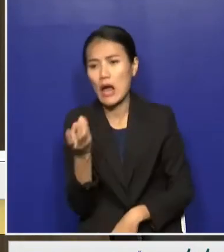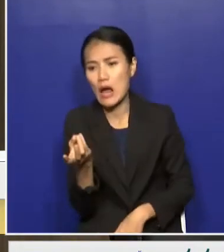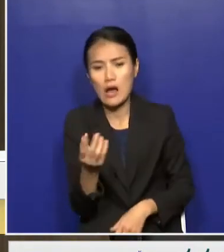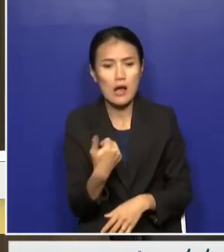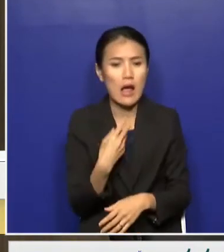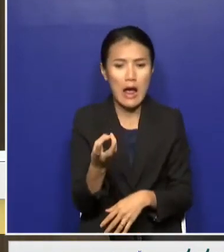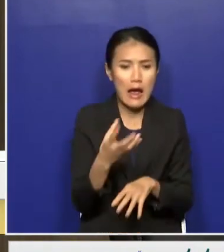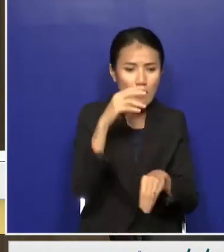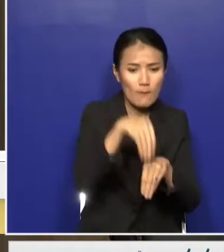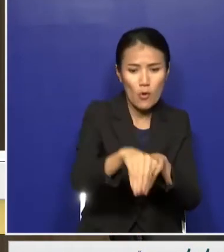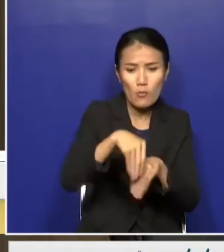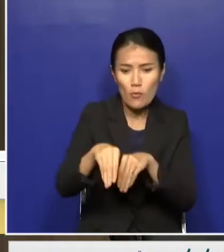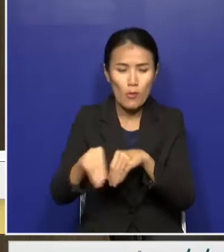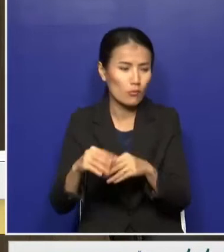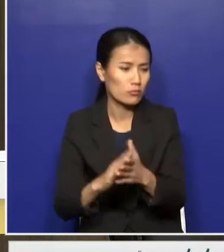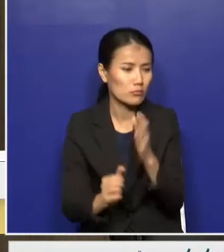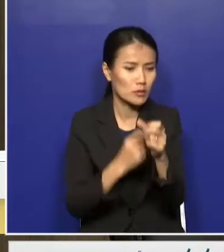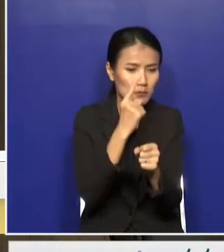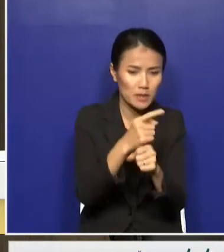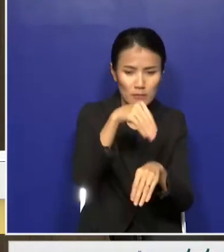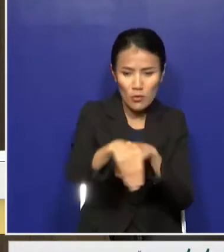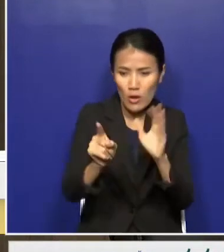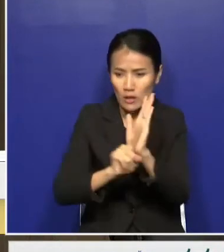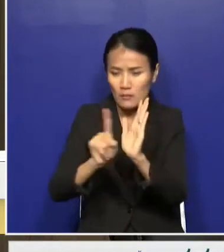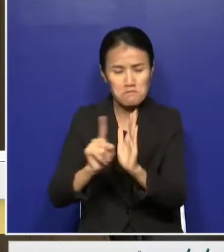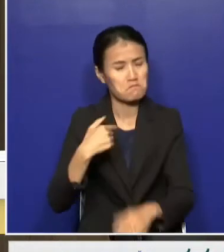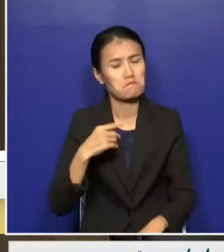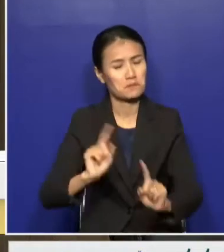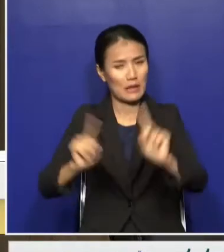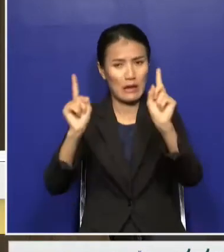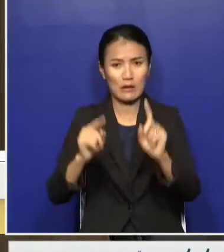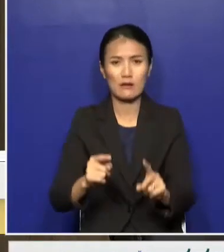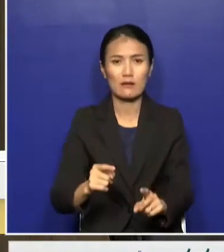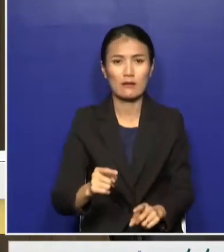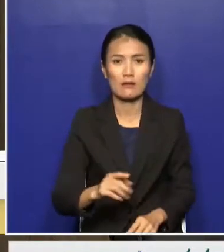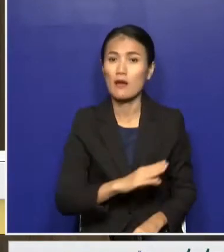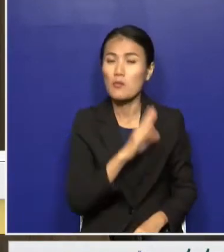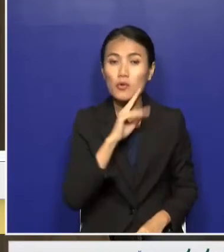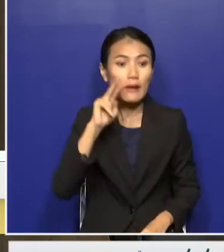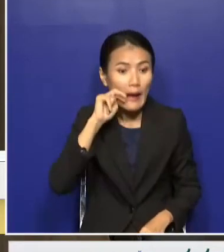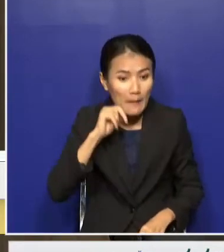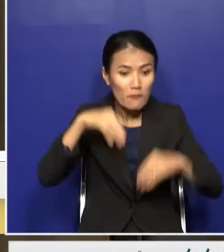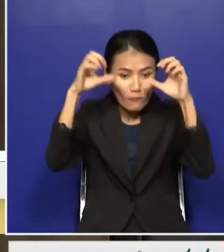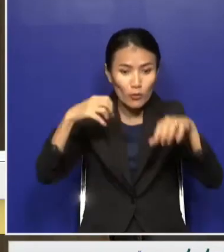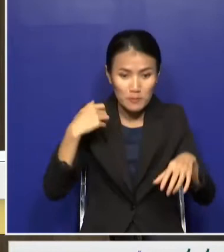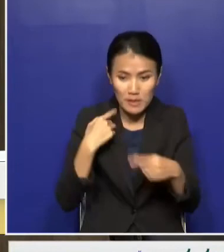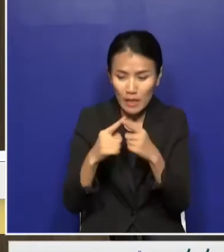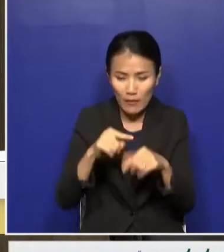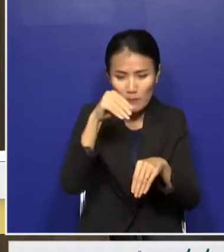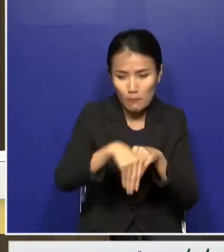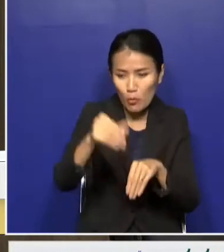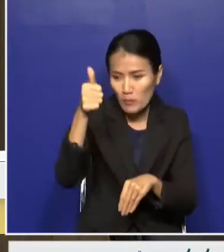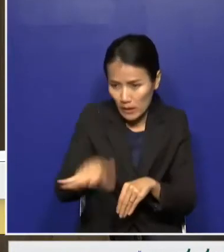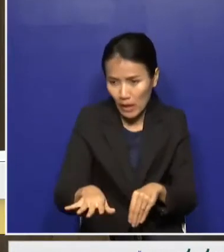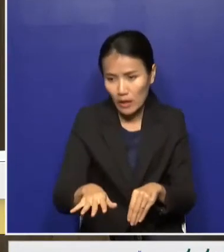ทั้งที่ในบางปีเนี่ยน้ำท่าก็อุดมสมบูรณ์แต่ก็ไม่ได้ทำเพราะฉะนั้นแล้วเนี่ยนะครับถ้าปี